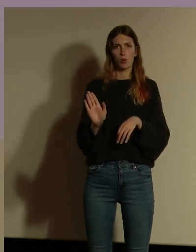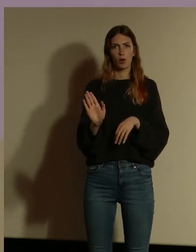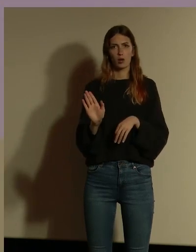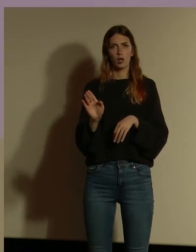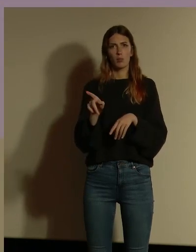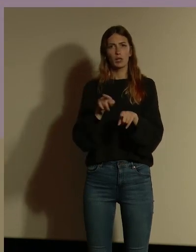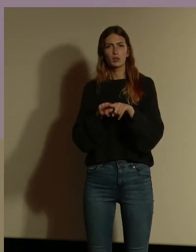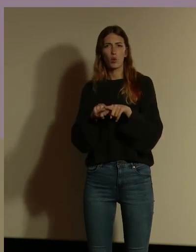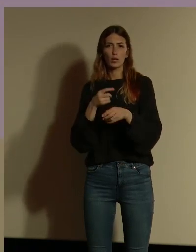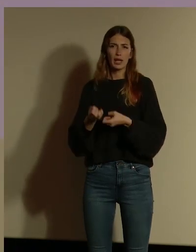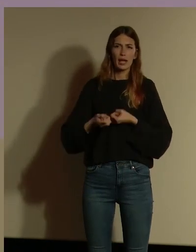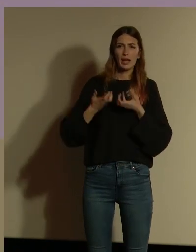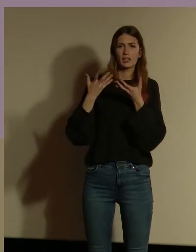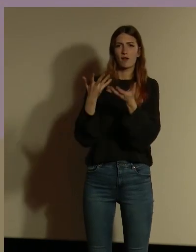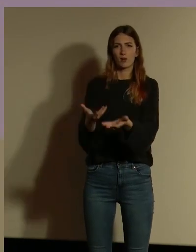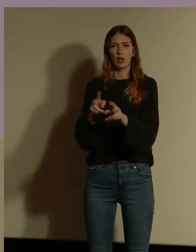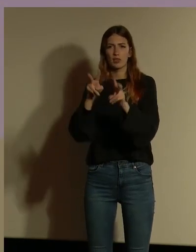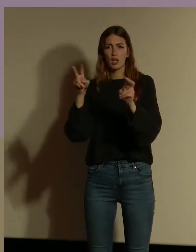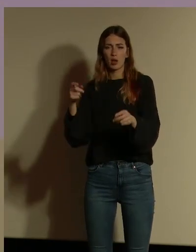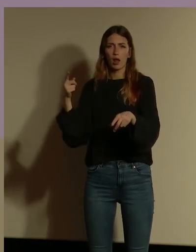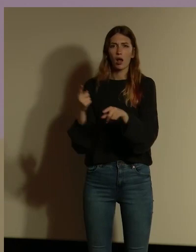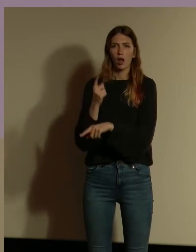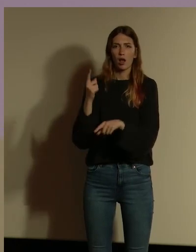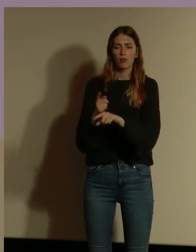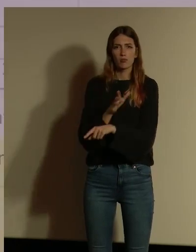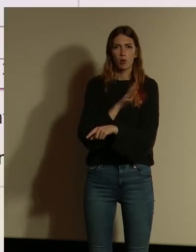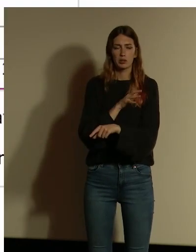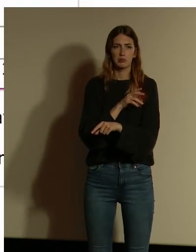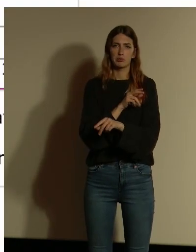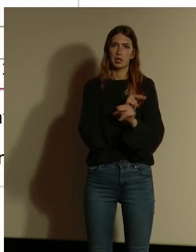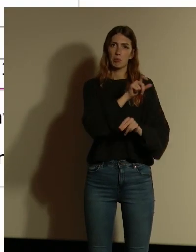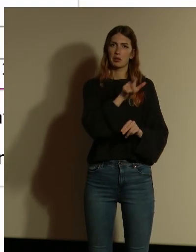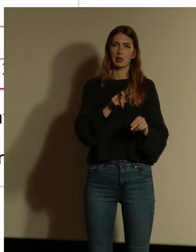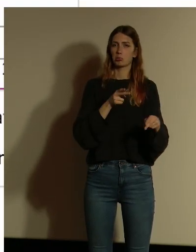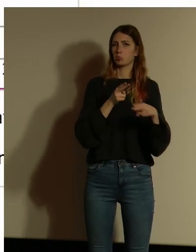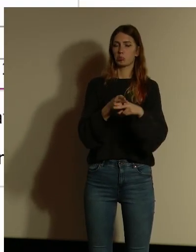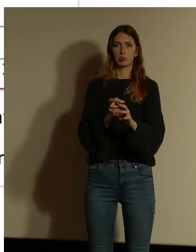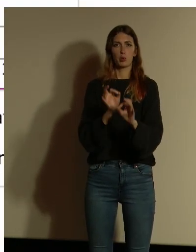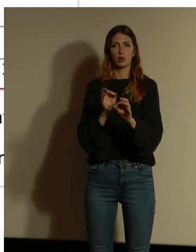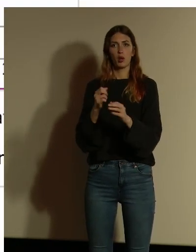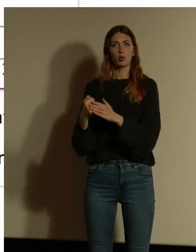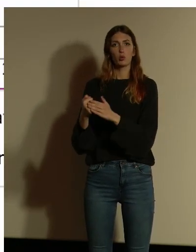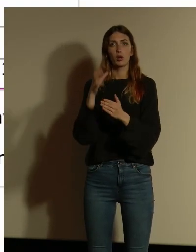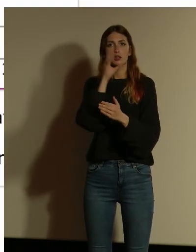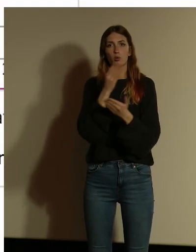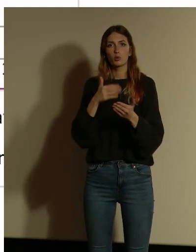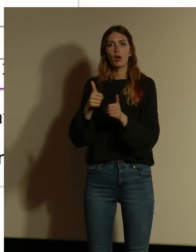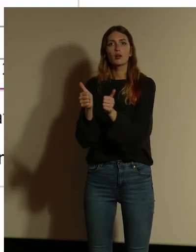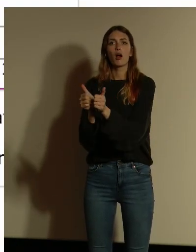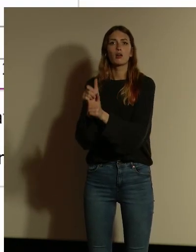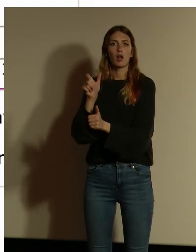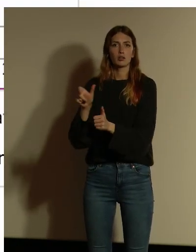soolise eneseväljenduse kohta tehti vaenulike märkuseid. Nad said rohkem tuge oma